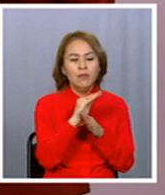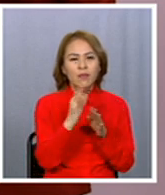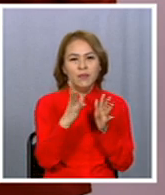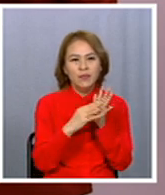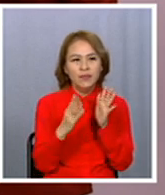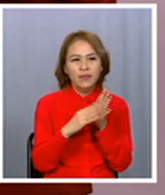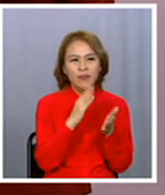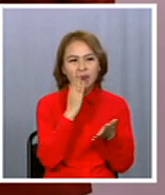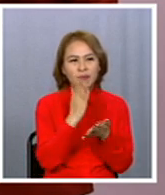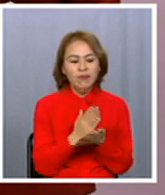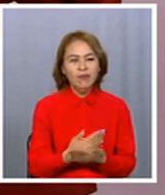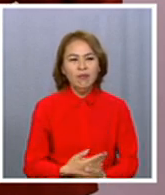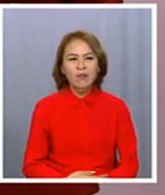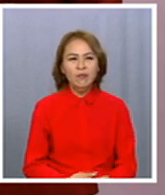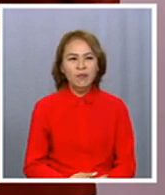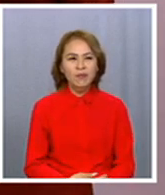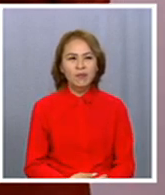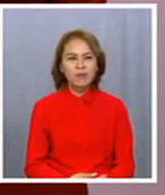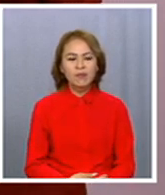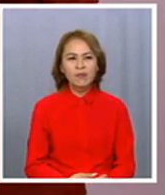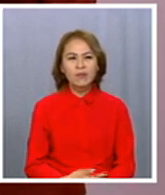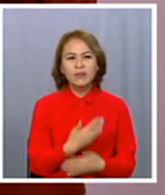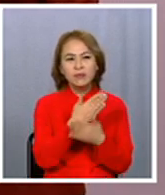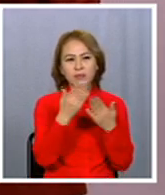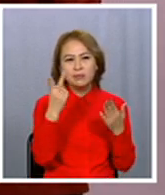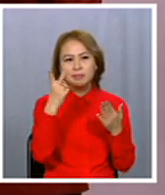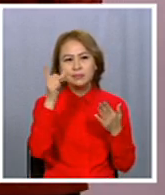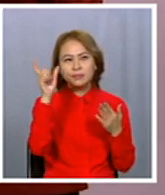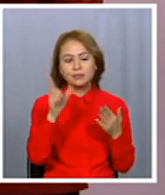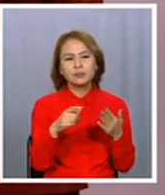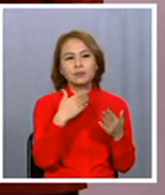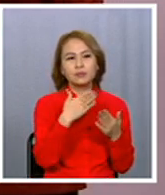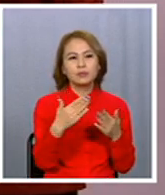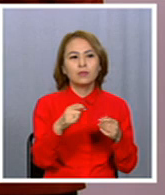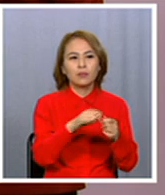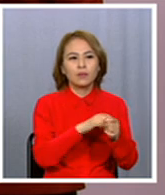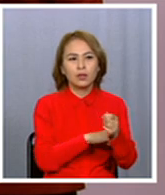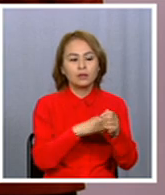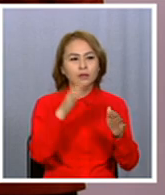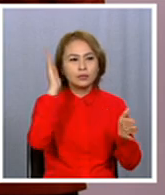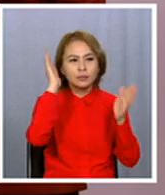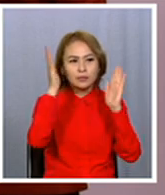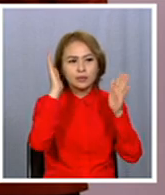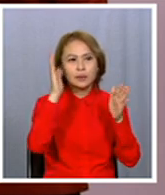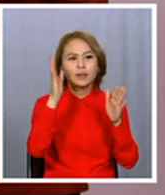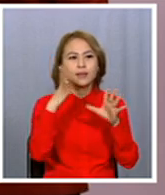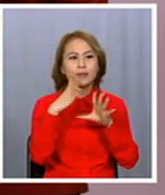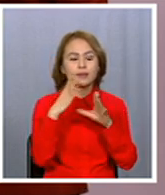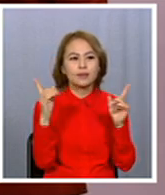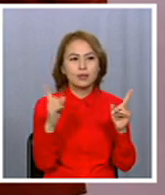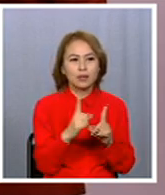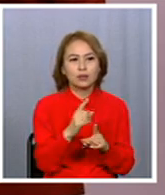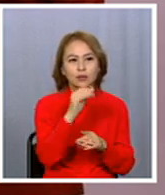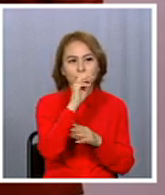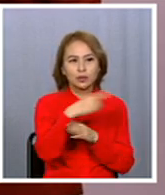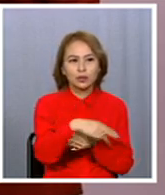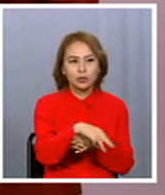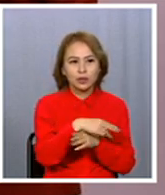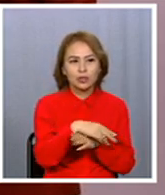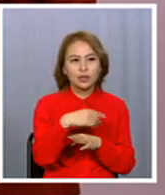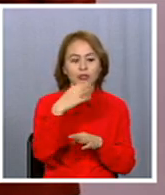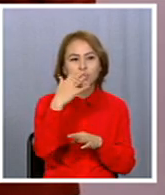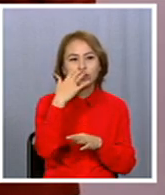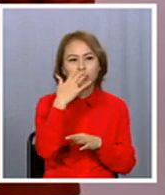және жүні бар. Екінші бағанды оқиық. Оның ұзын құлағы, қысқа құйрығы